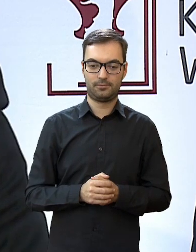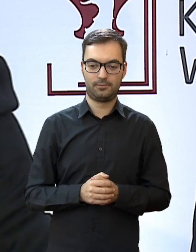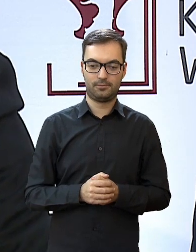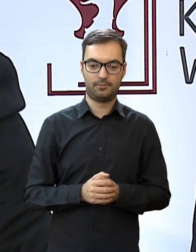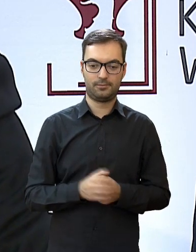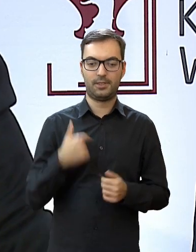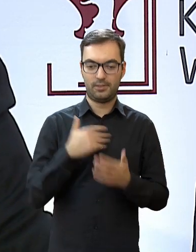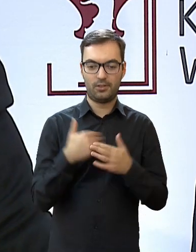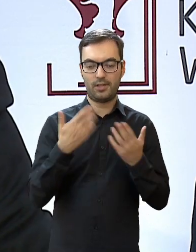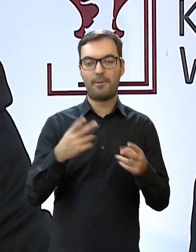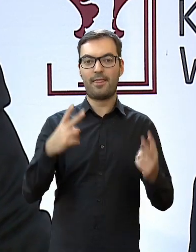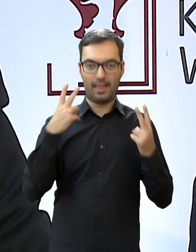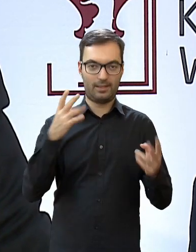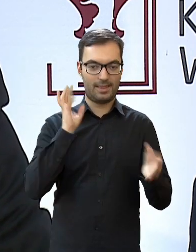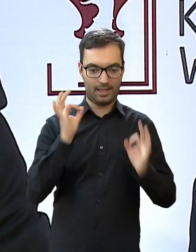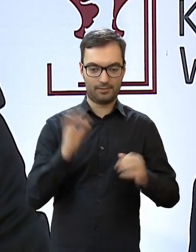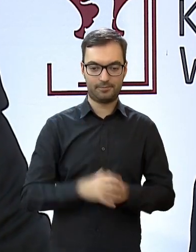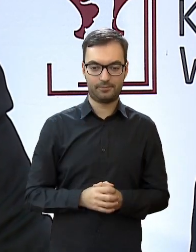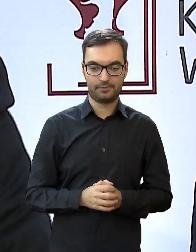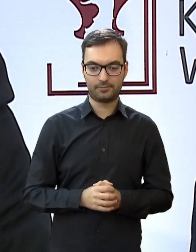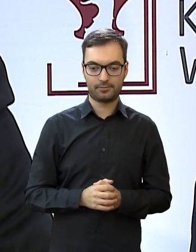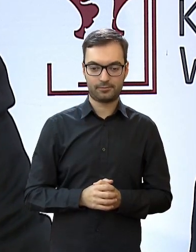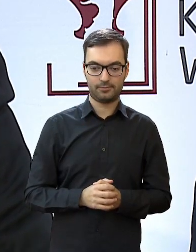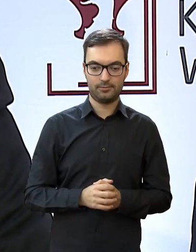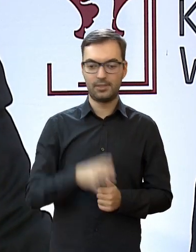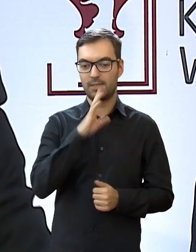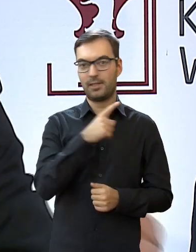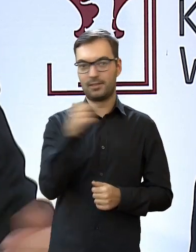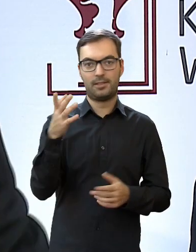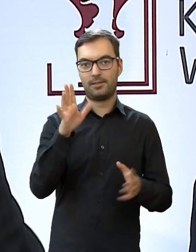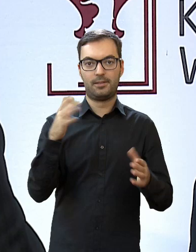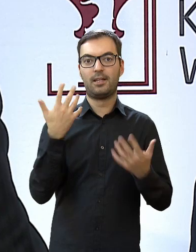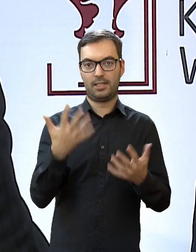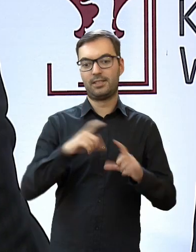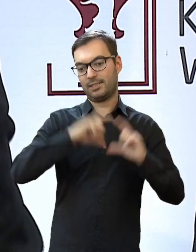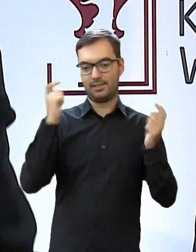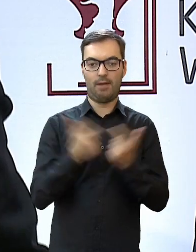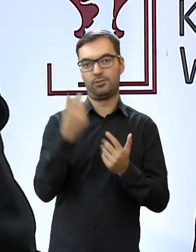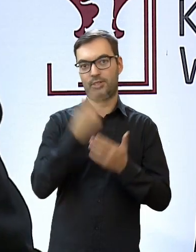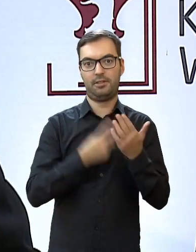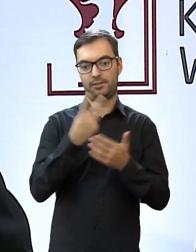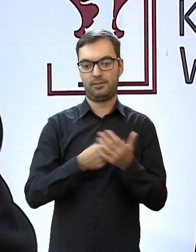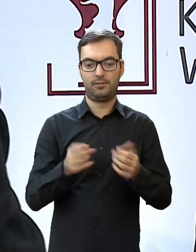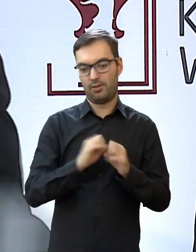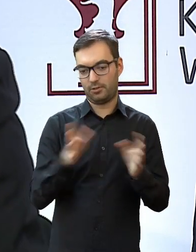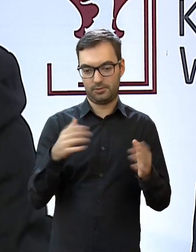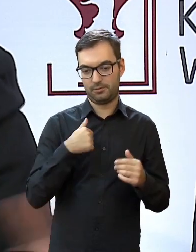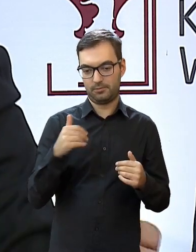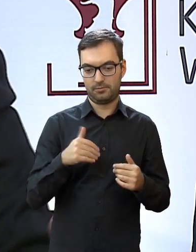No to ja bym tylko podam te najistotniejsze dane. Chyba, że będziecie mieli Państwo życzenie, żebym całe odczytał, no to oczywiście jestem,